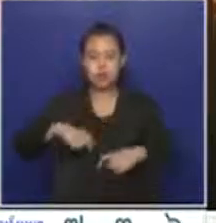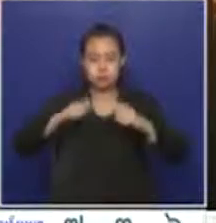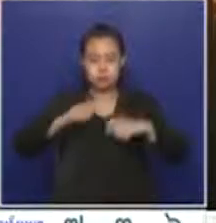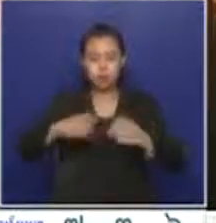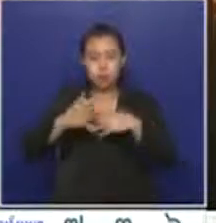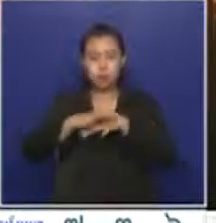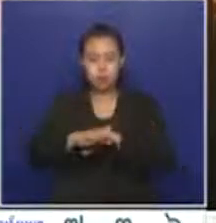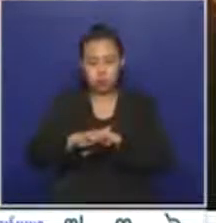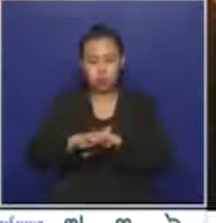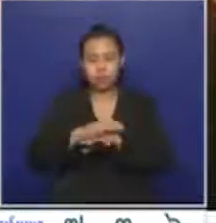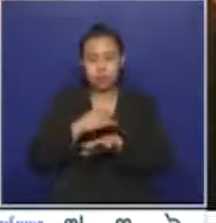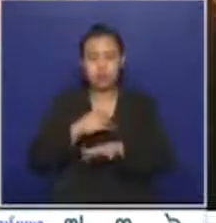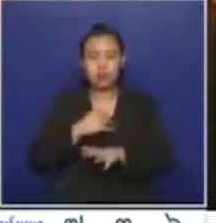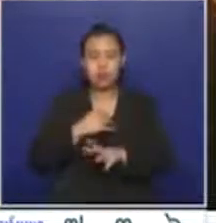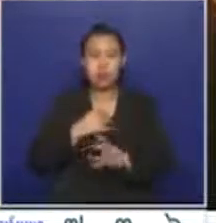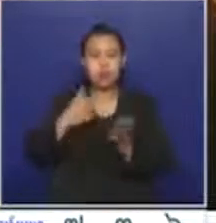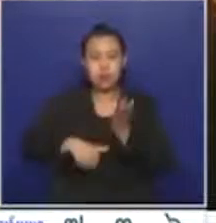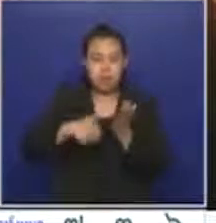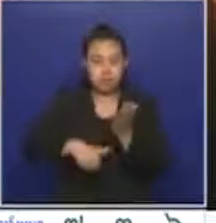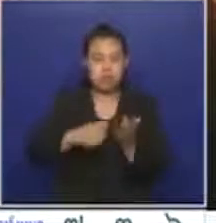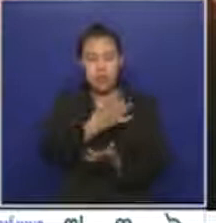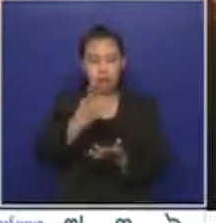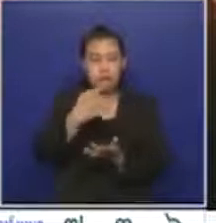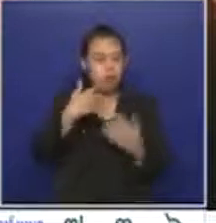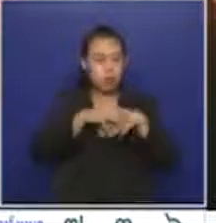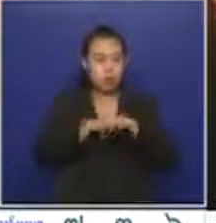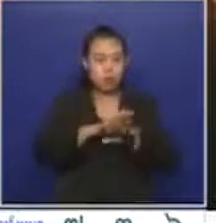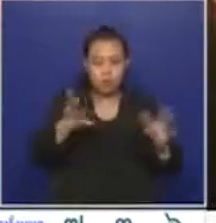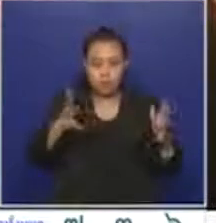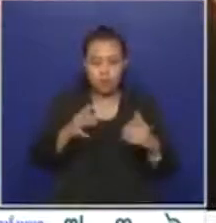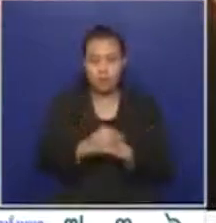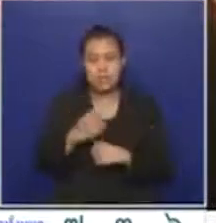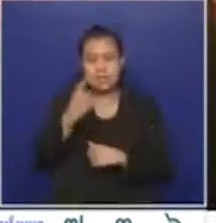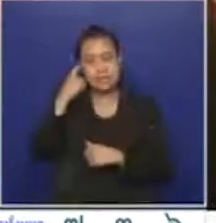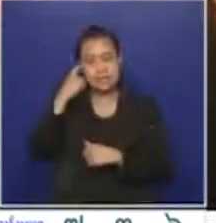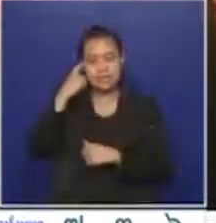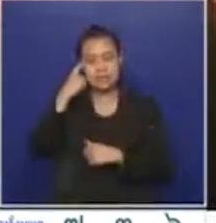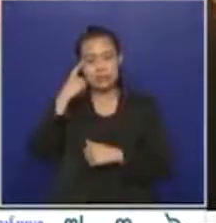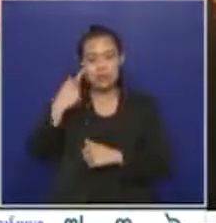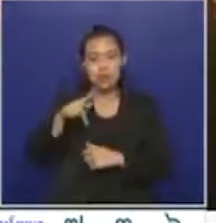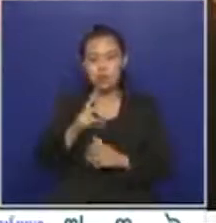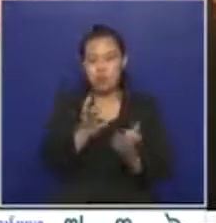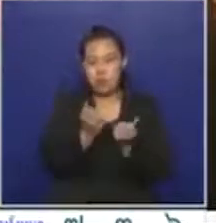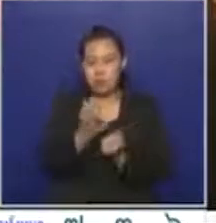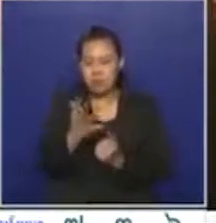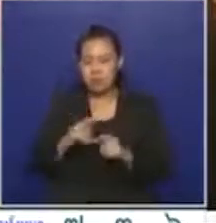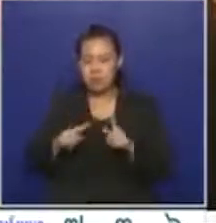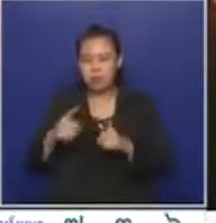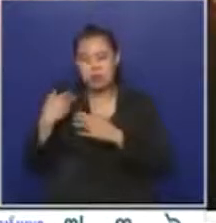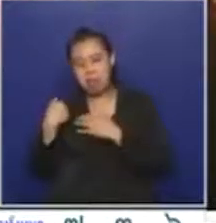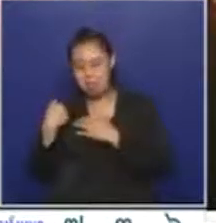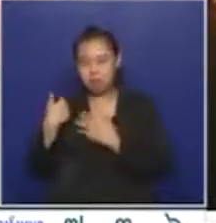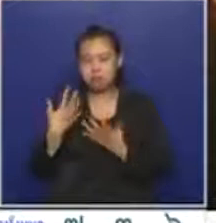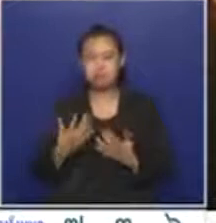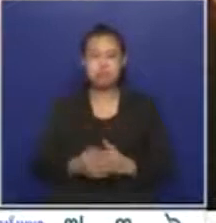ราต้องพิจารณาให้รอบครอบเช่นกันว่าจะไม่รวมภาษีประเภทไหนบ้างที่ดูเหมือนจะเป็นภาระมากกว่าเป็นประโยชน์ต่อประเทศไท